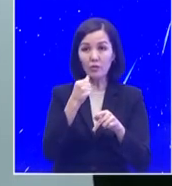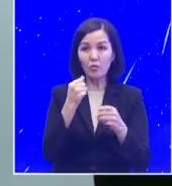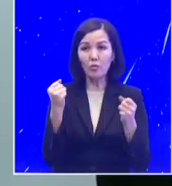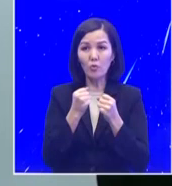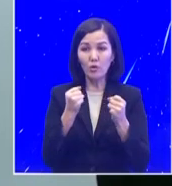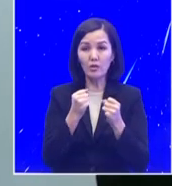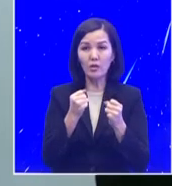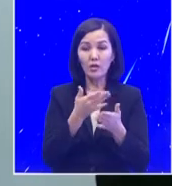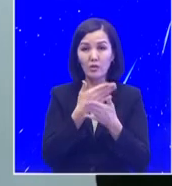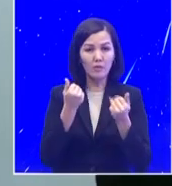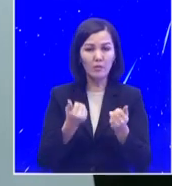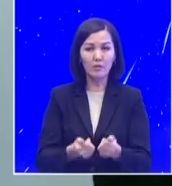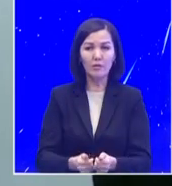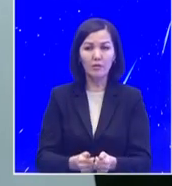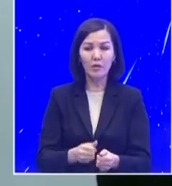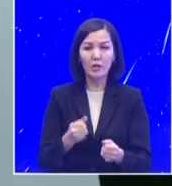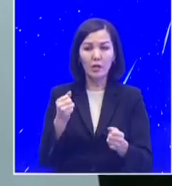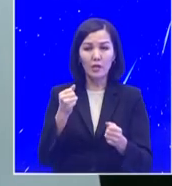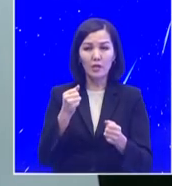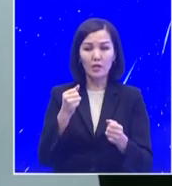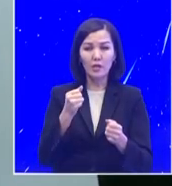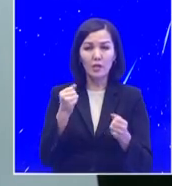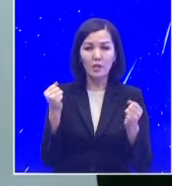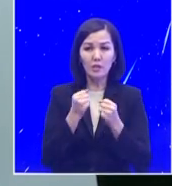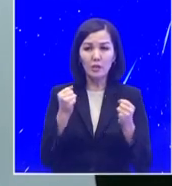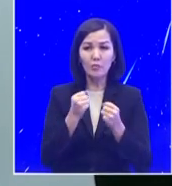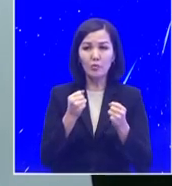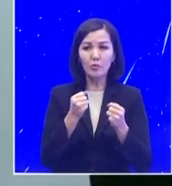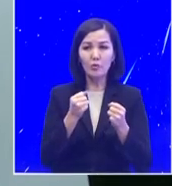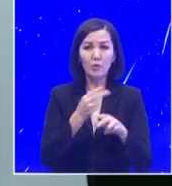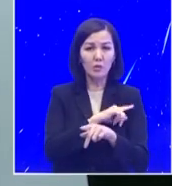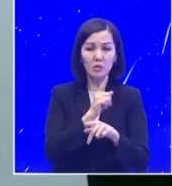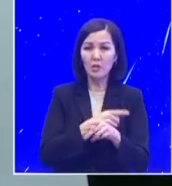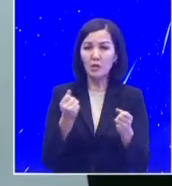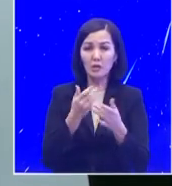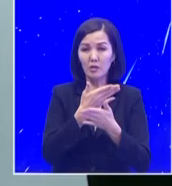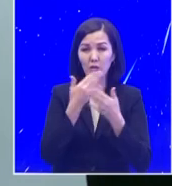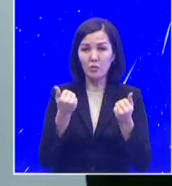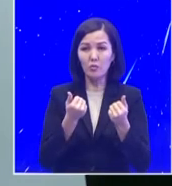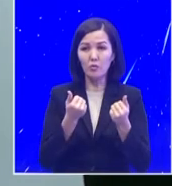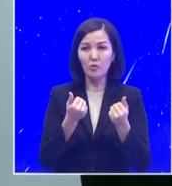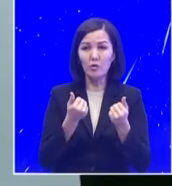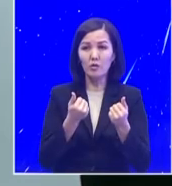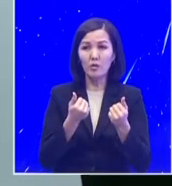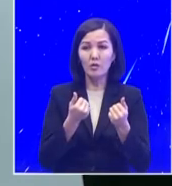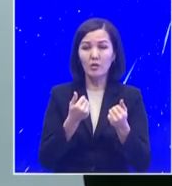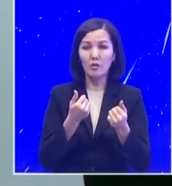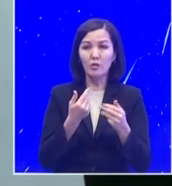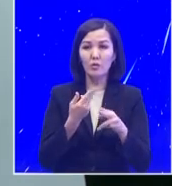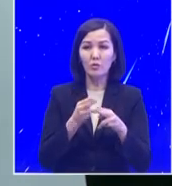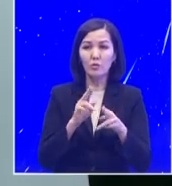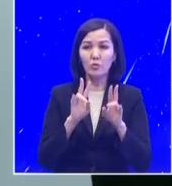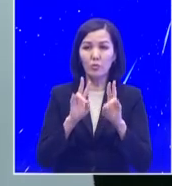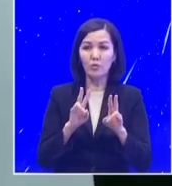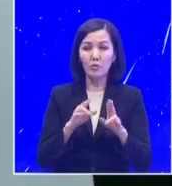же никогда не было у нас зимой в этот раз. Ой, когда было холодно. В любом случае... Тот объем, который предусмотрен, он, по